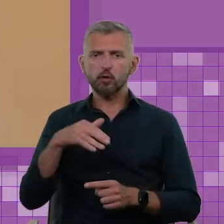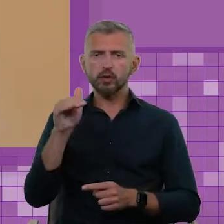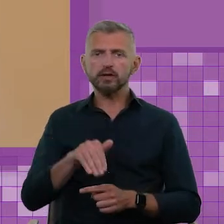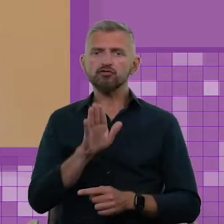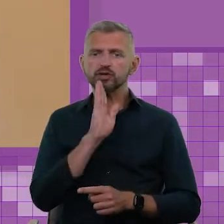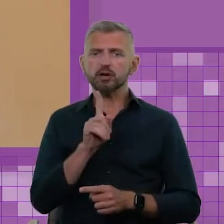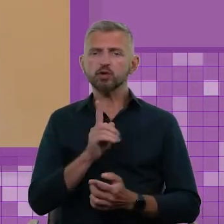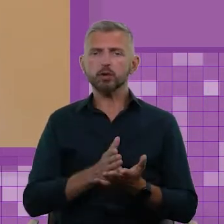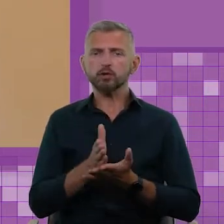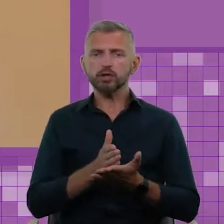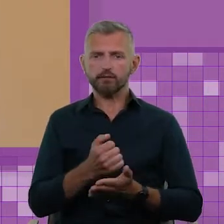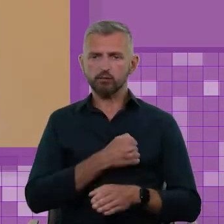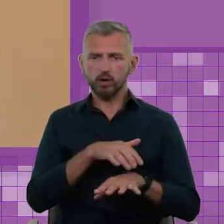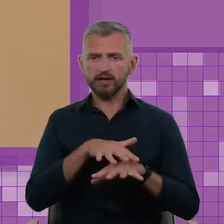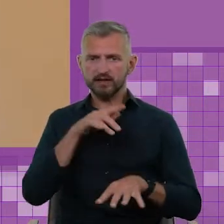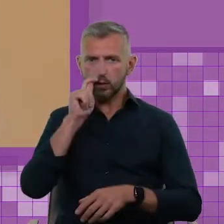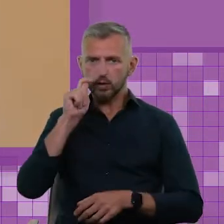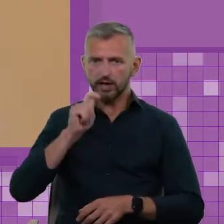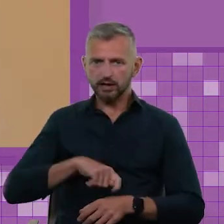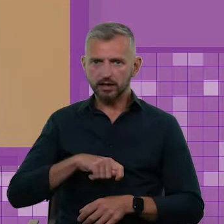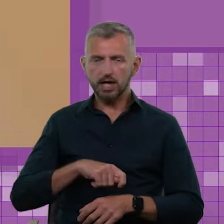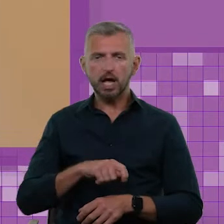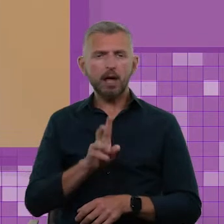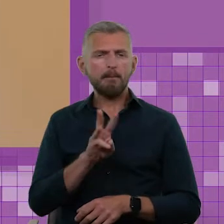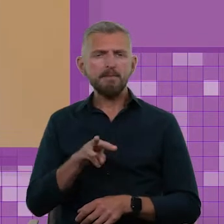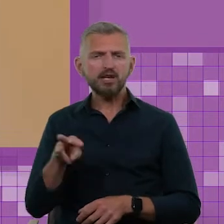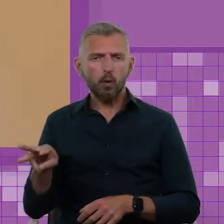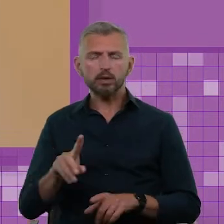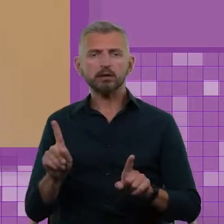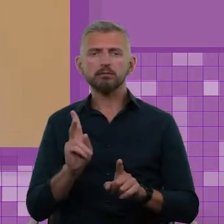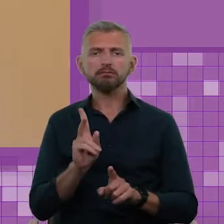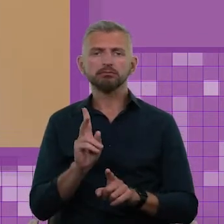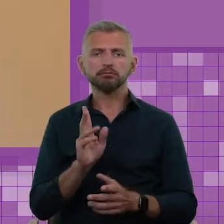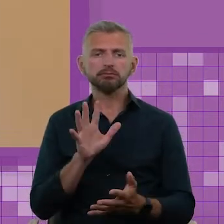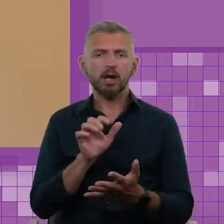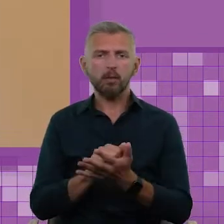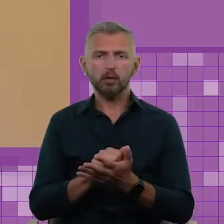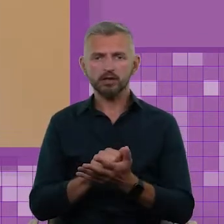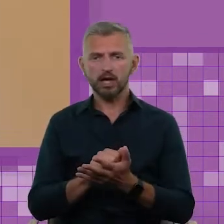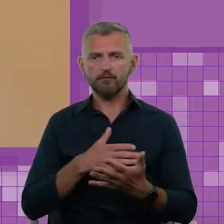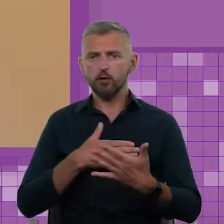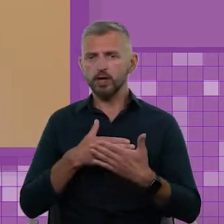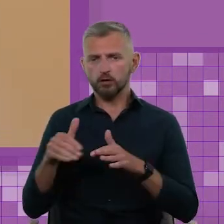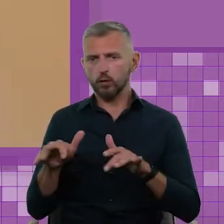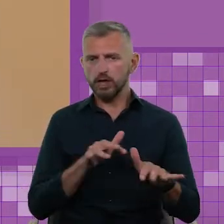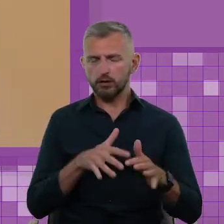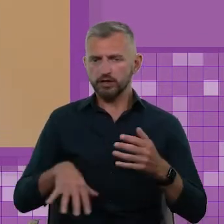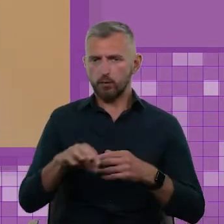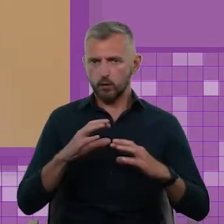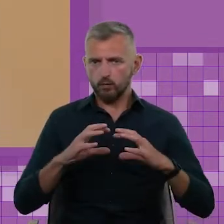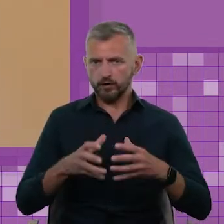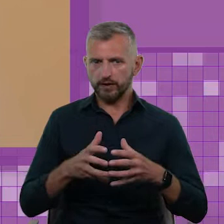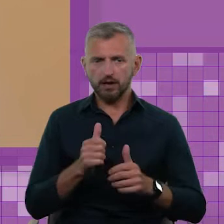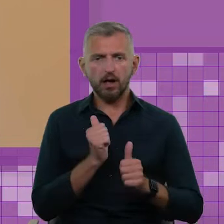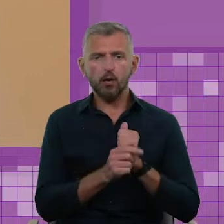що служать в Збройних силах України, мільйони, які займаються волонтерською діяльністю по всьому світі, кожна